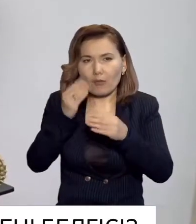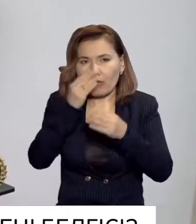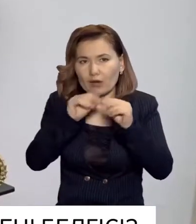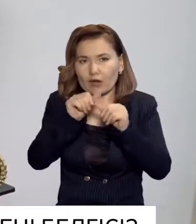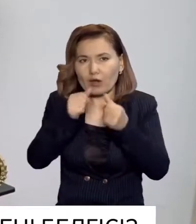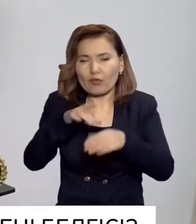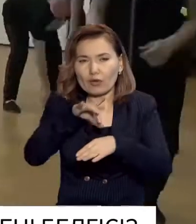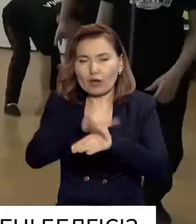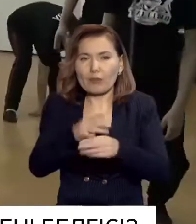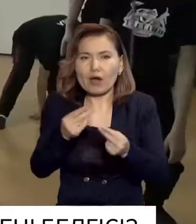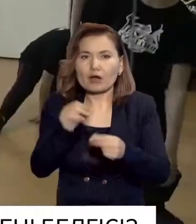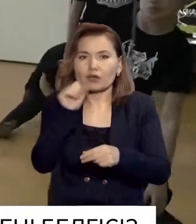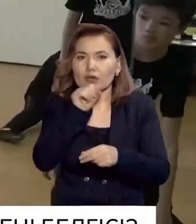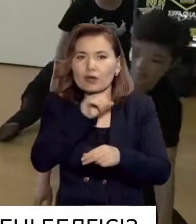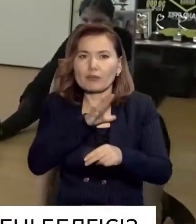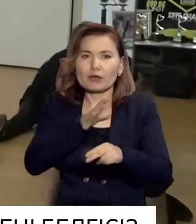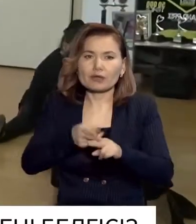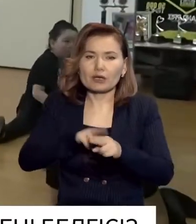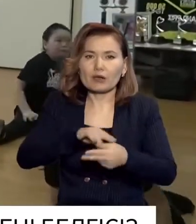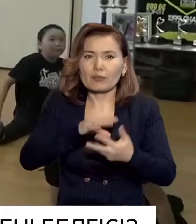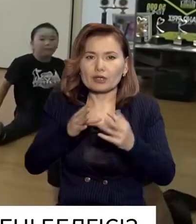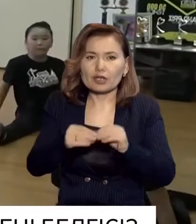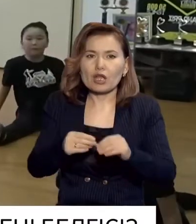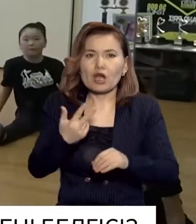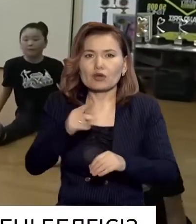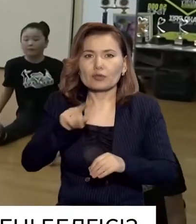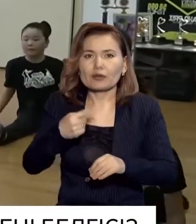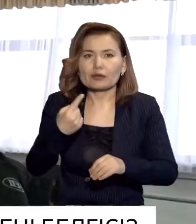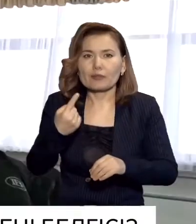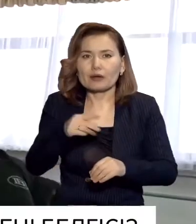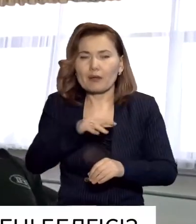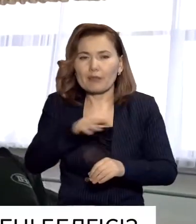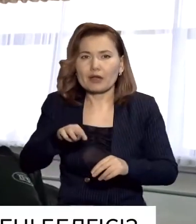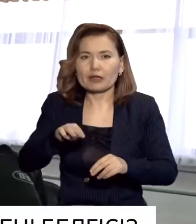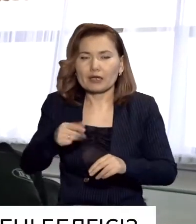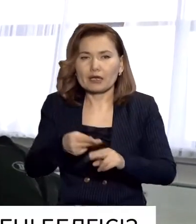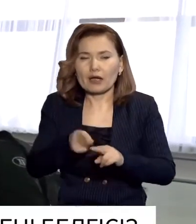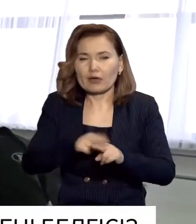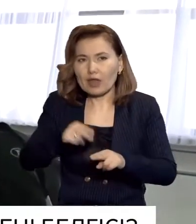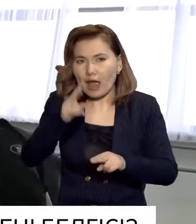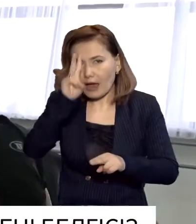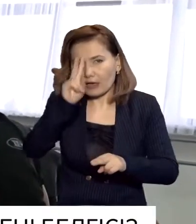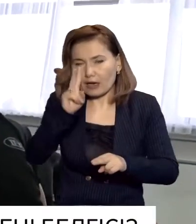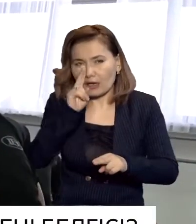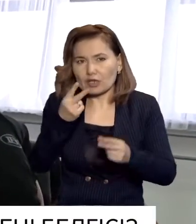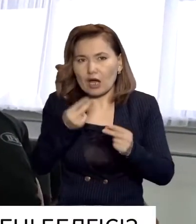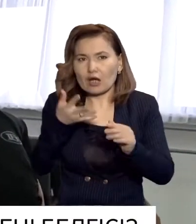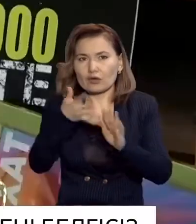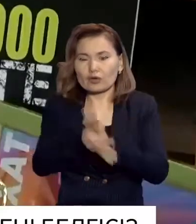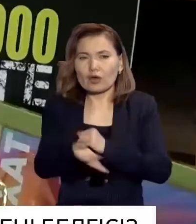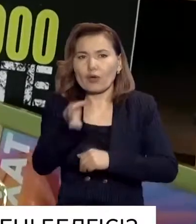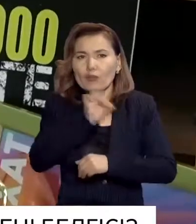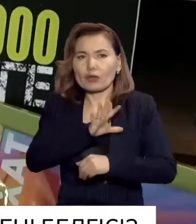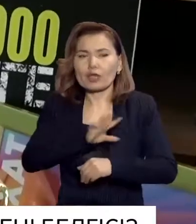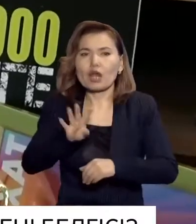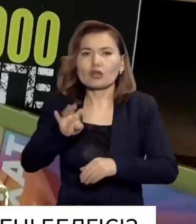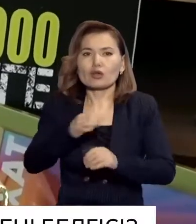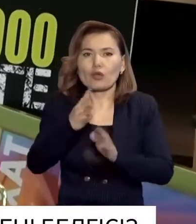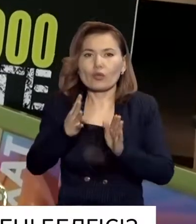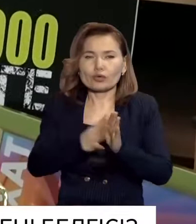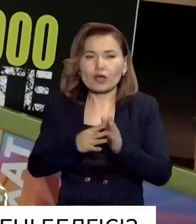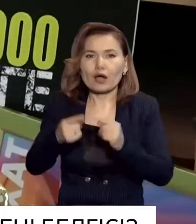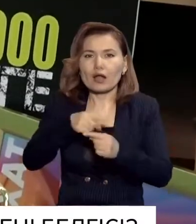4,4 миллиард теңгенің 3,1 миллиард теңгесі 2 ай ішінде игеріліп қойған. Облыс бойынша 419 жеке кәсіпкер